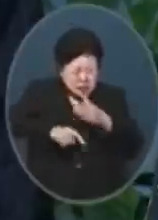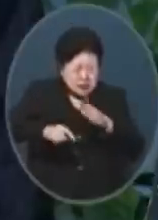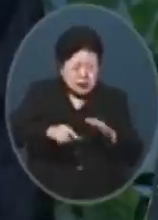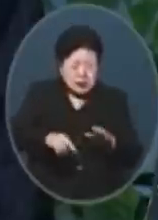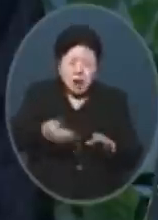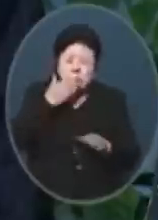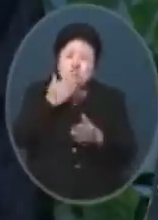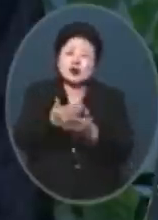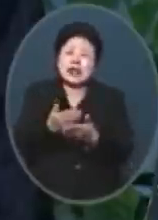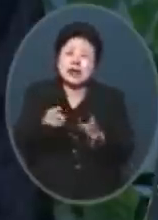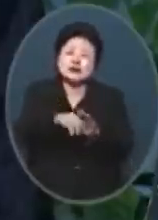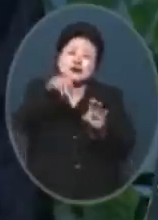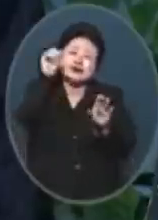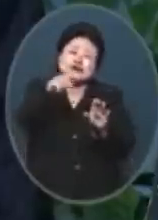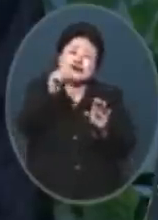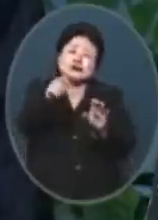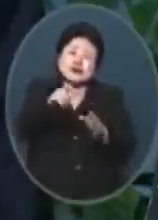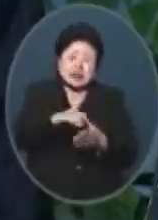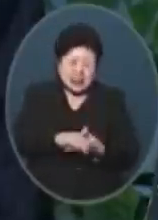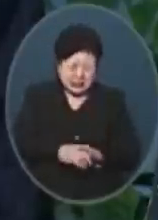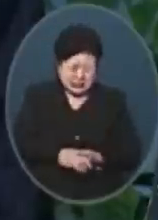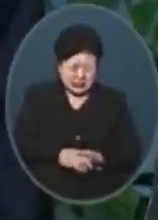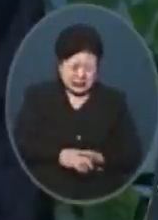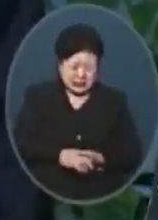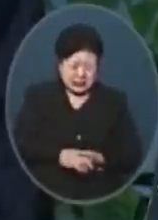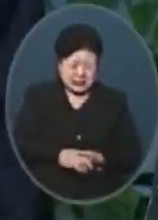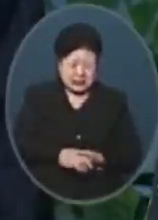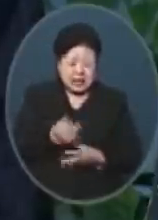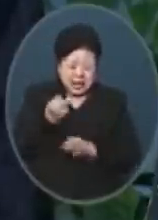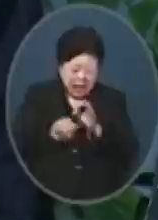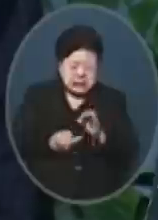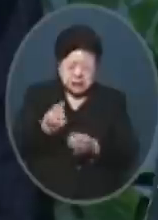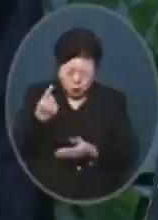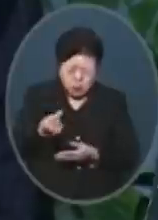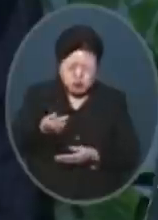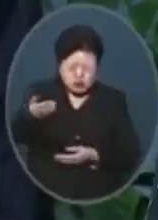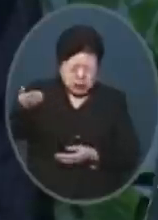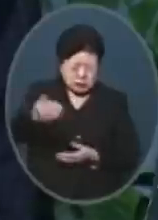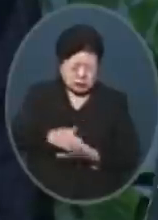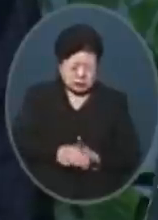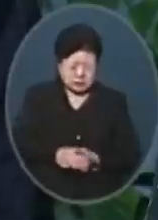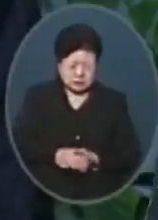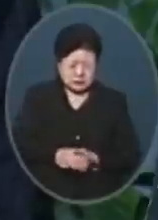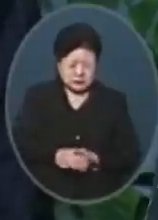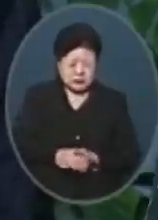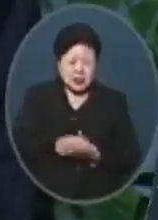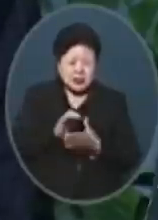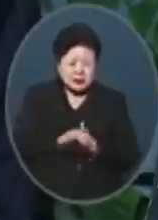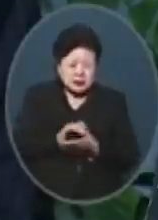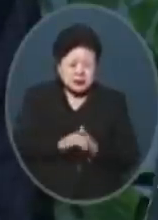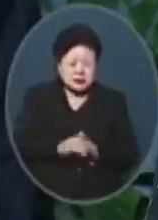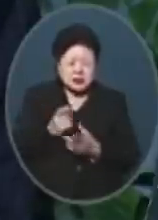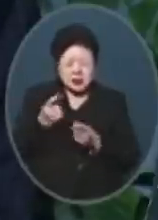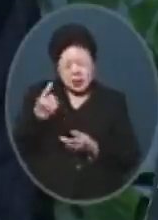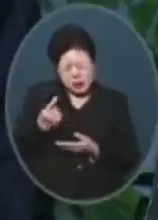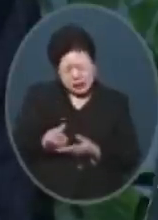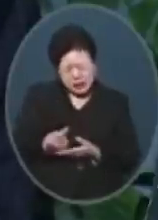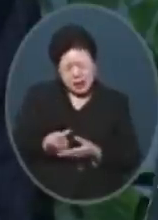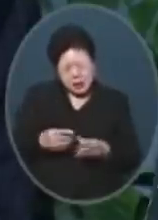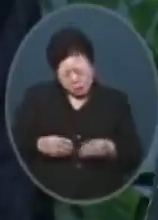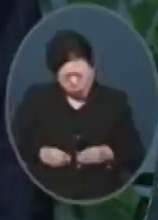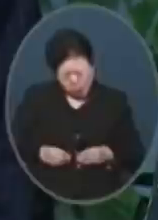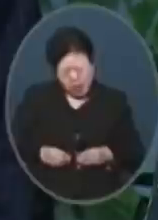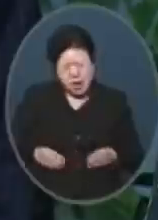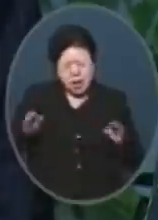음식을 드릴 수 없으니 내일 아침에 오라고. 아니 우리 친구가 여행하다가 왔는데